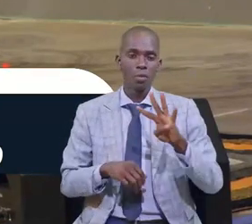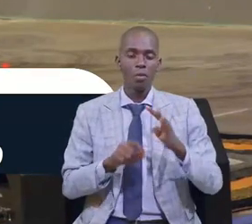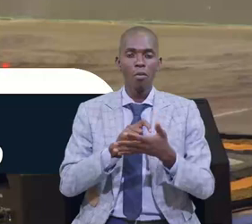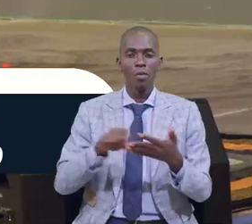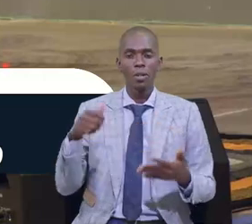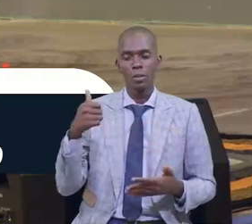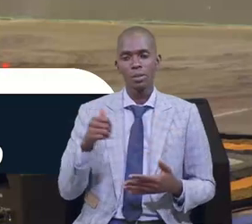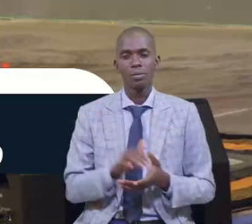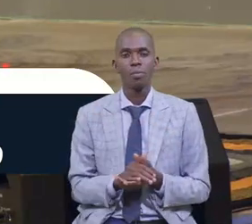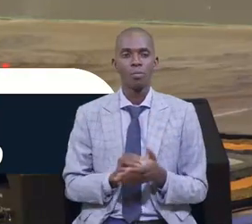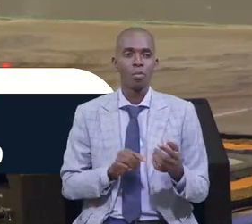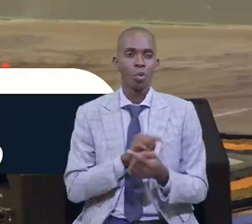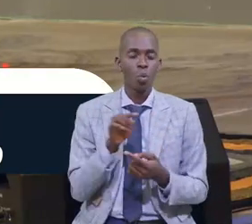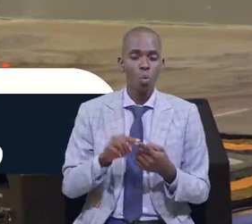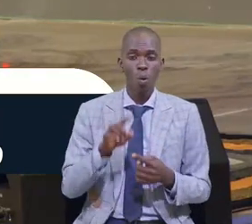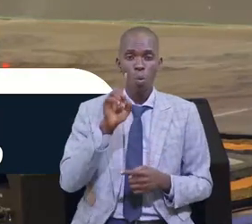2 Samuel 4, verset 10.